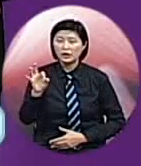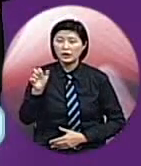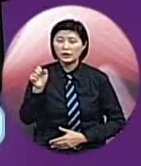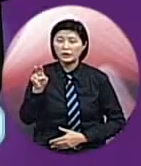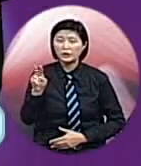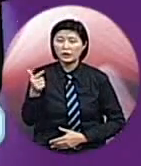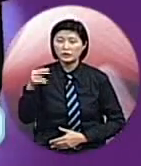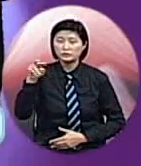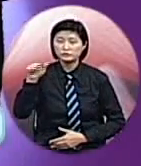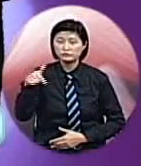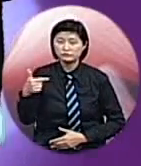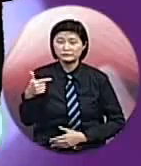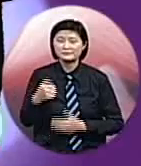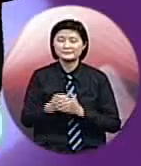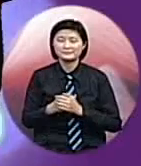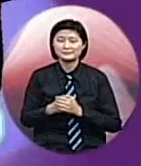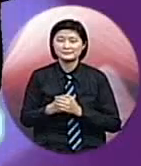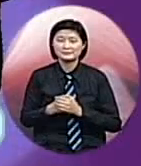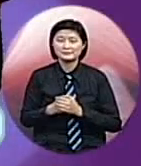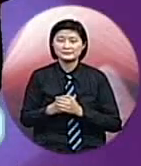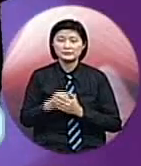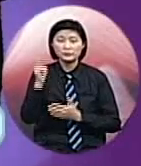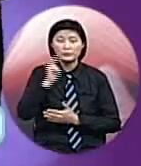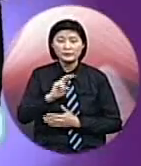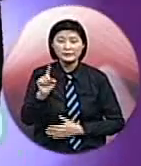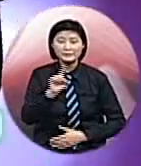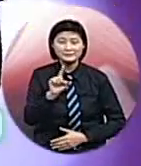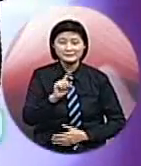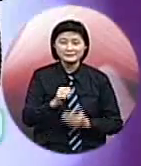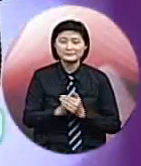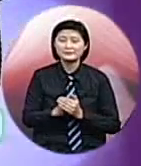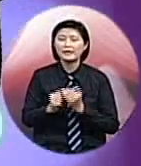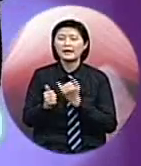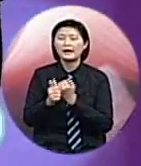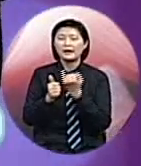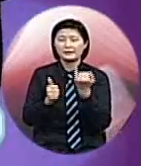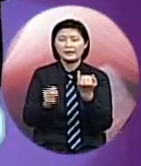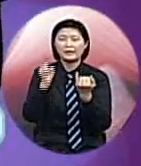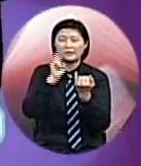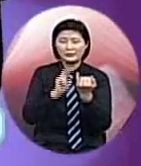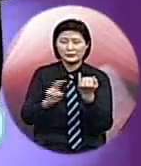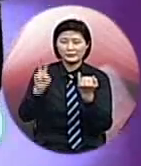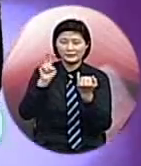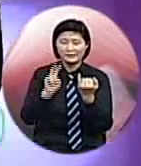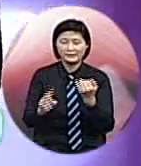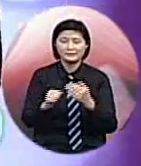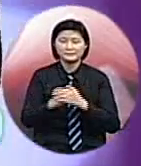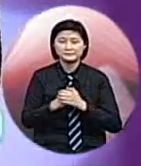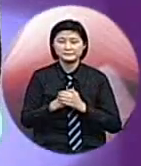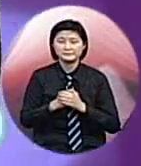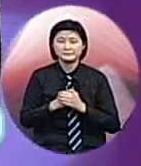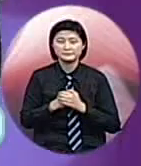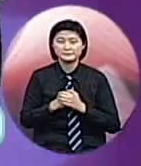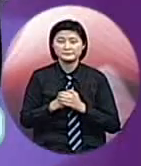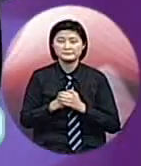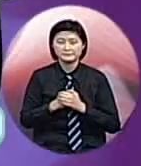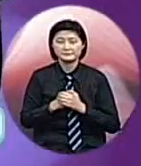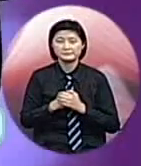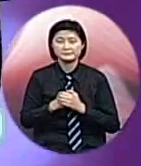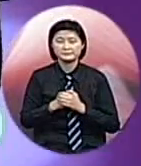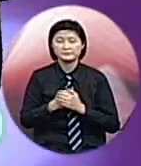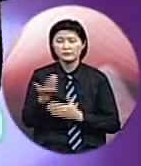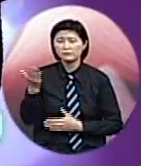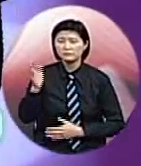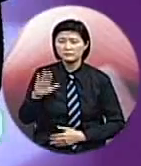경현순인데요. 예예. 예. 오늘 불러주실 노래는요? 아내의 노래요. 아내의 노래. 예. 네.